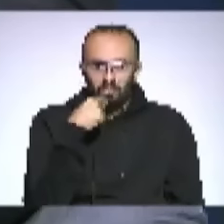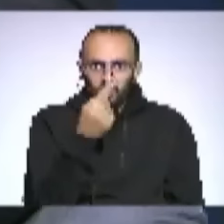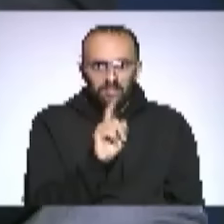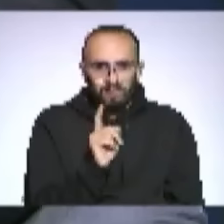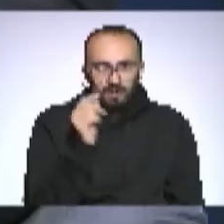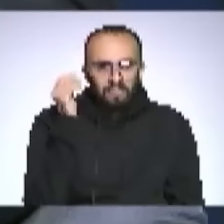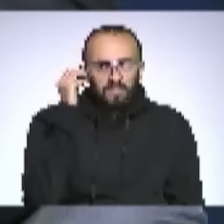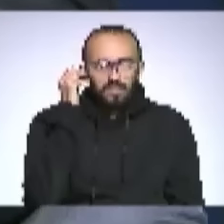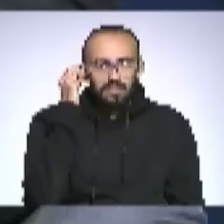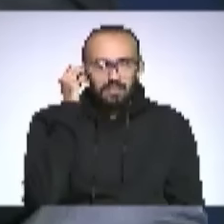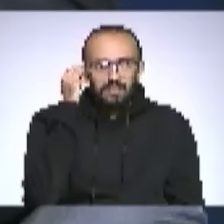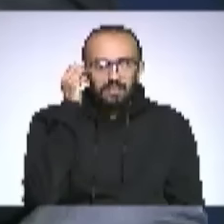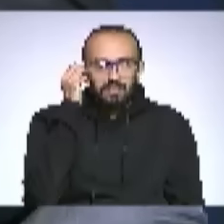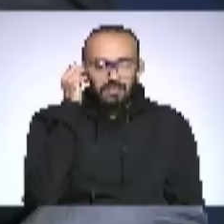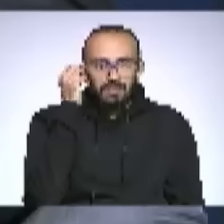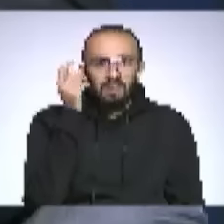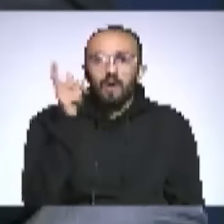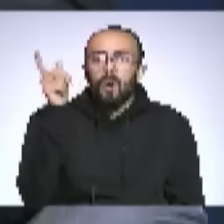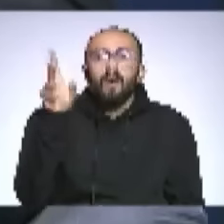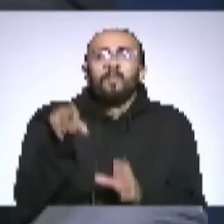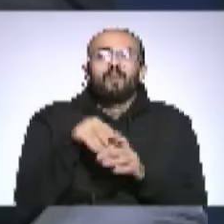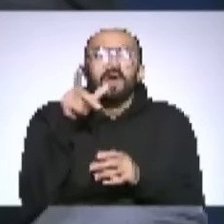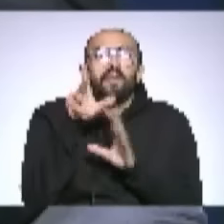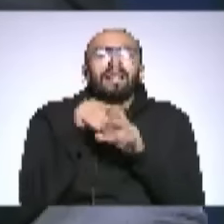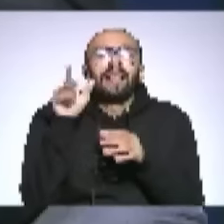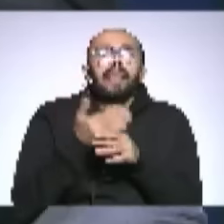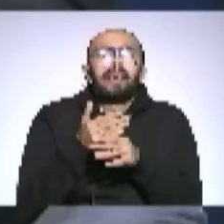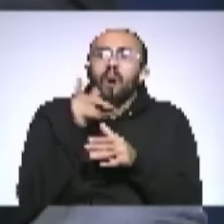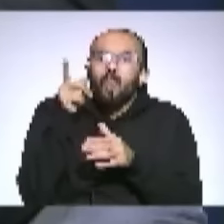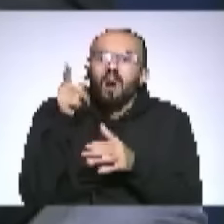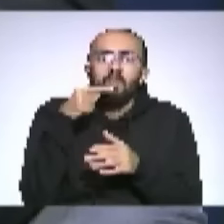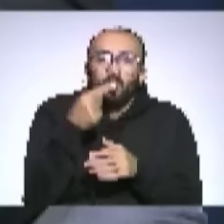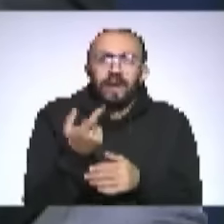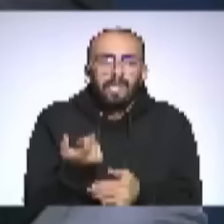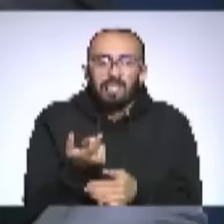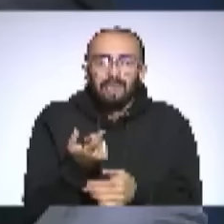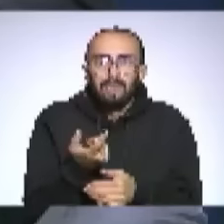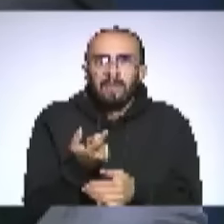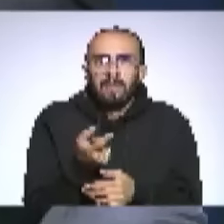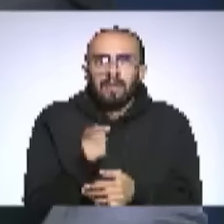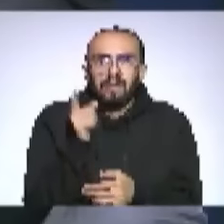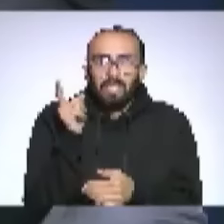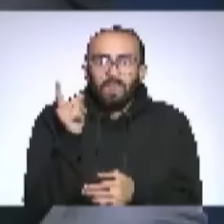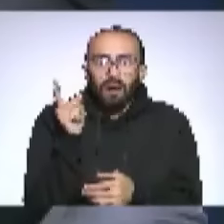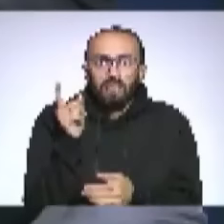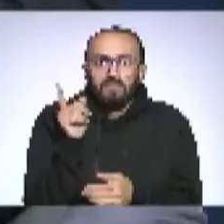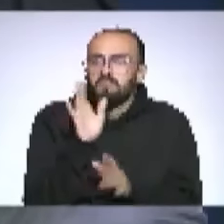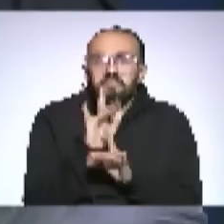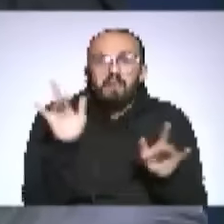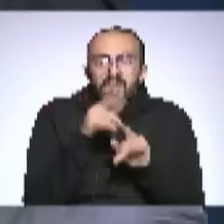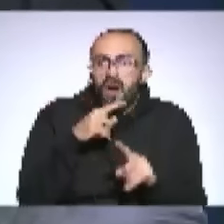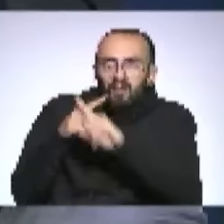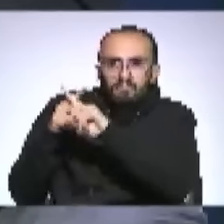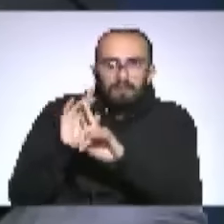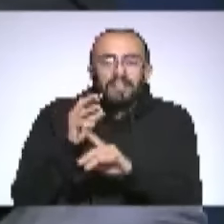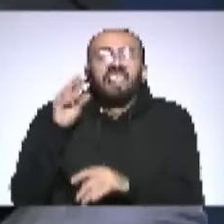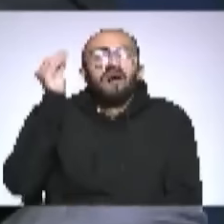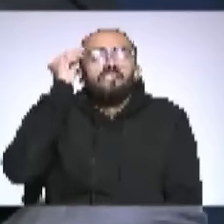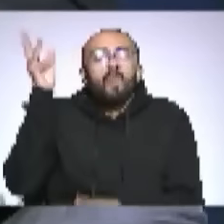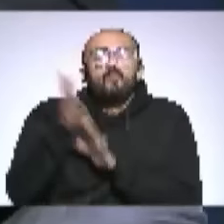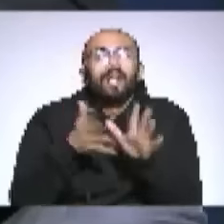حبيبتي انا بقول ايه تبريره اولا تبريره مبدئيا مرفوض بس انا عاييز اعرف ايه اللي